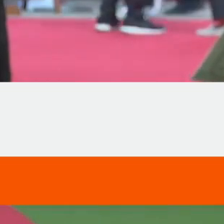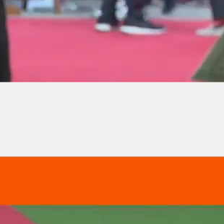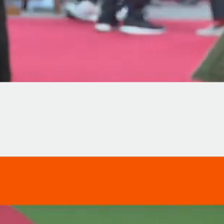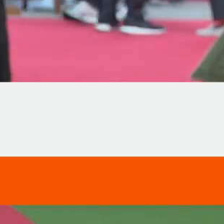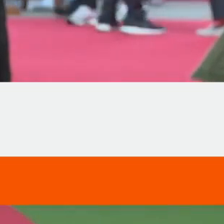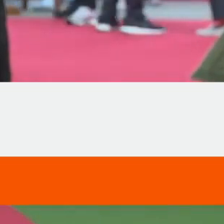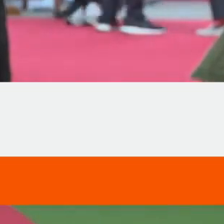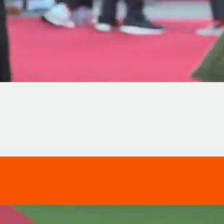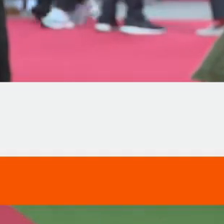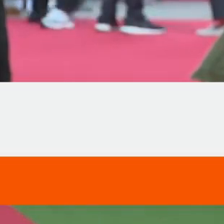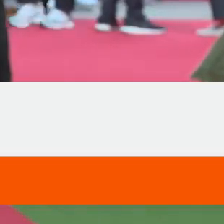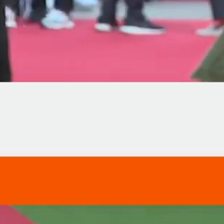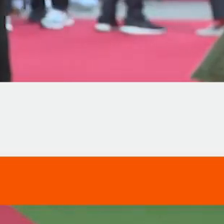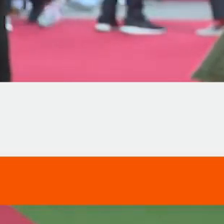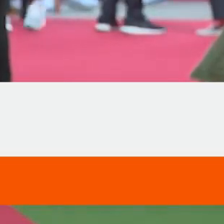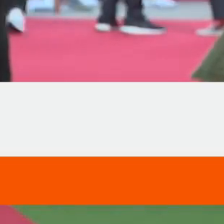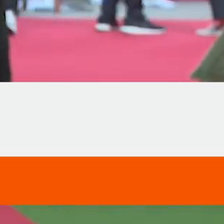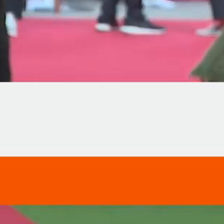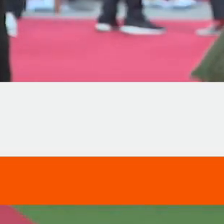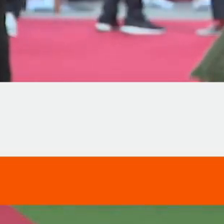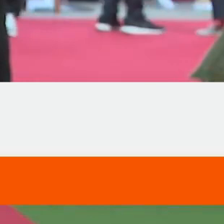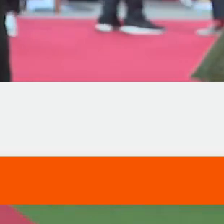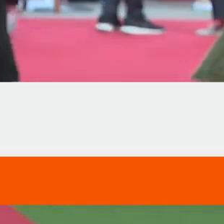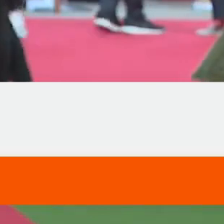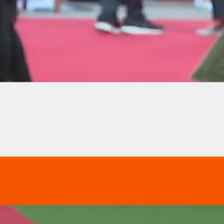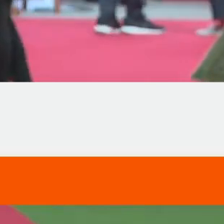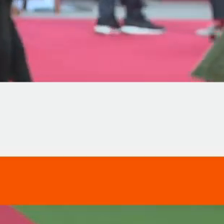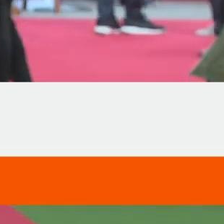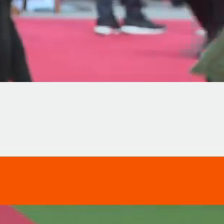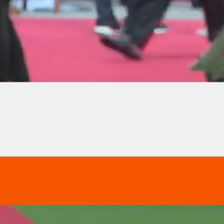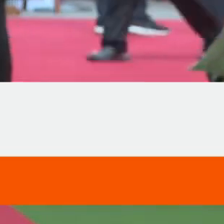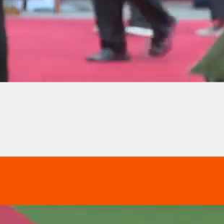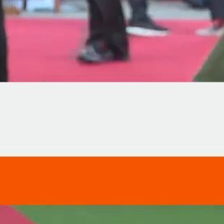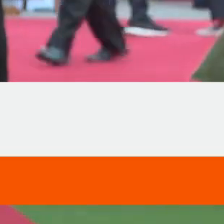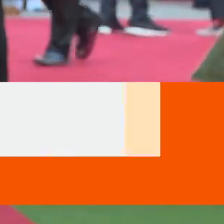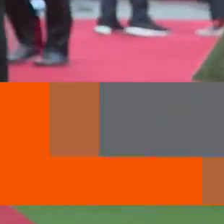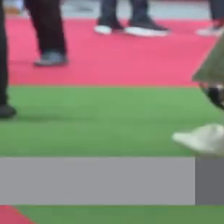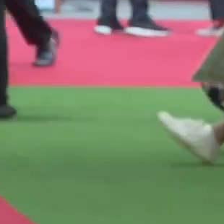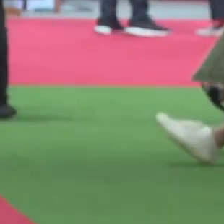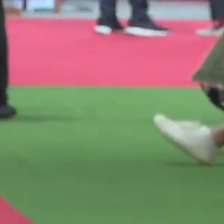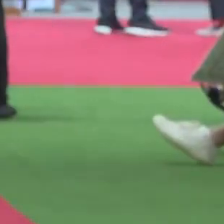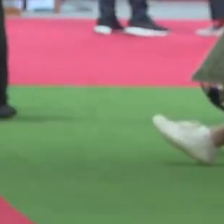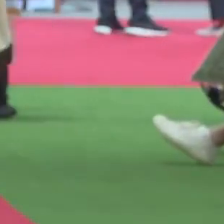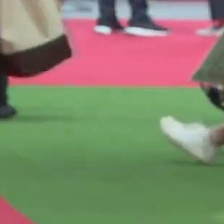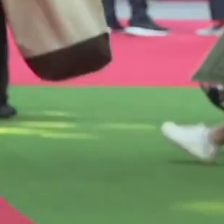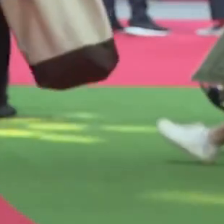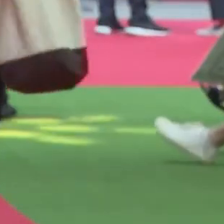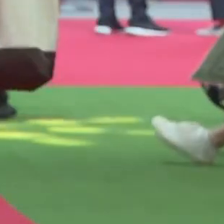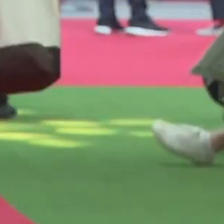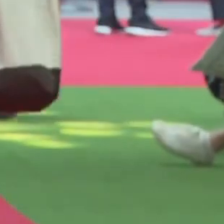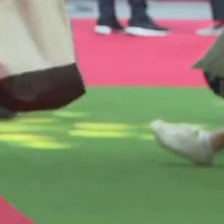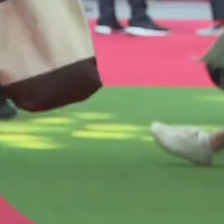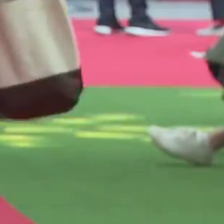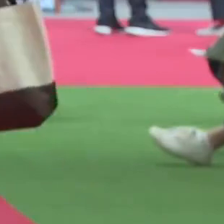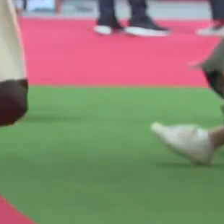ของผู้ประกอบการร้านโชห่วยเนี่ยมีสัดส่วนมากเป็นอันดับ1ในตลาดค้าปลีกนะคะในทางกลับกันค่ะธุรกิจร้านโชห่วยเนี่ยมีความเปราะบ